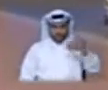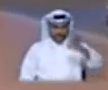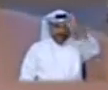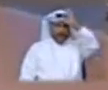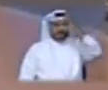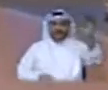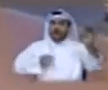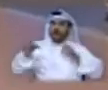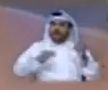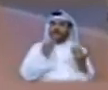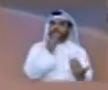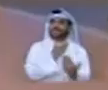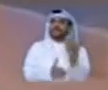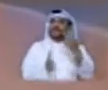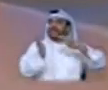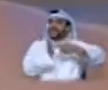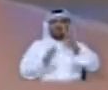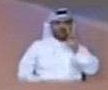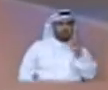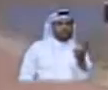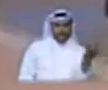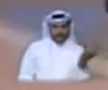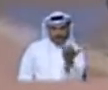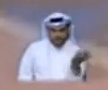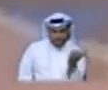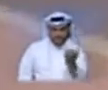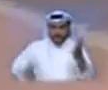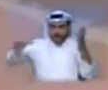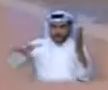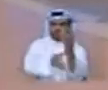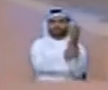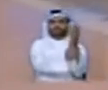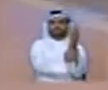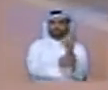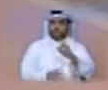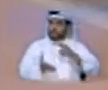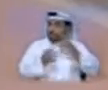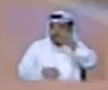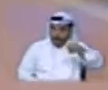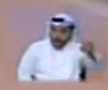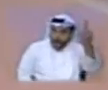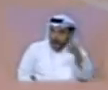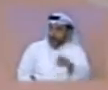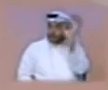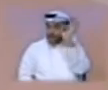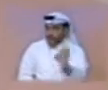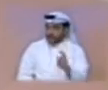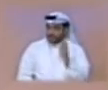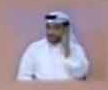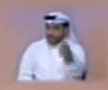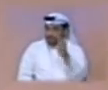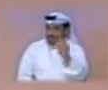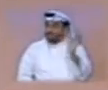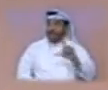الأمنية التعامل مع ظاهرة التسول إلى جانب منع جمع التبرعات إلا من خلال اللجان والجمعيات